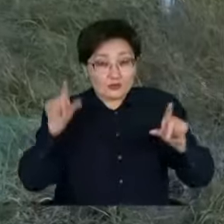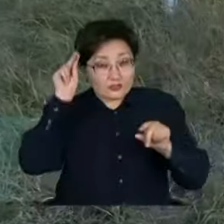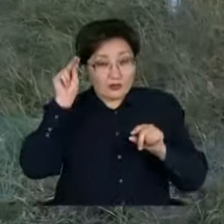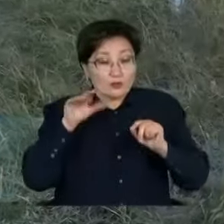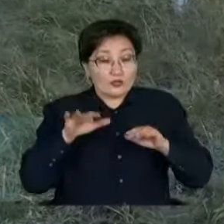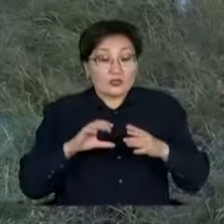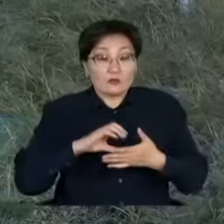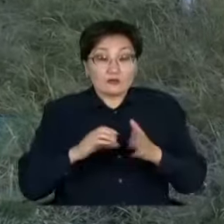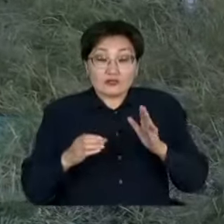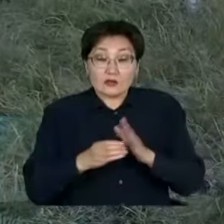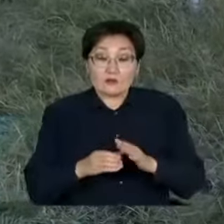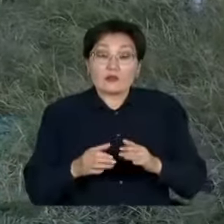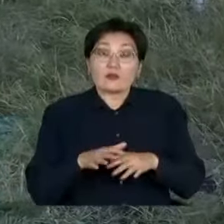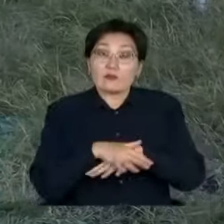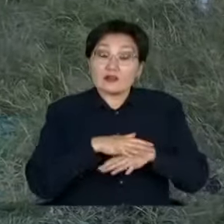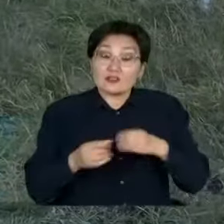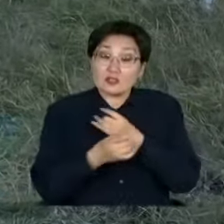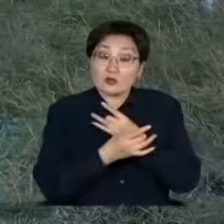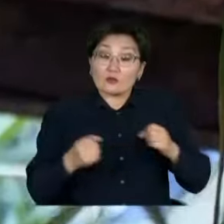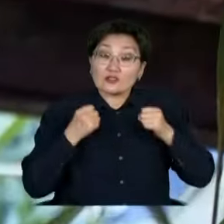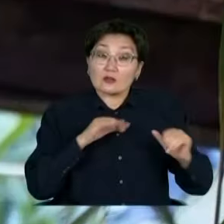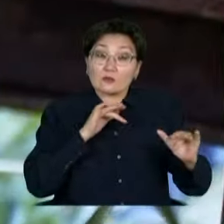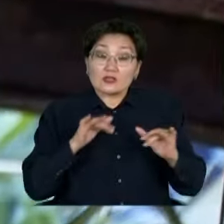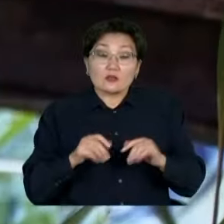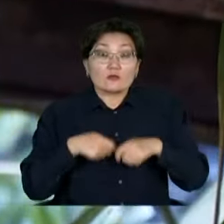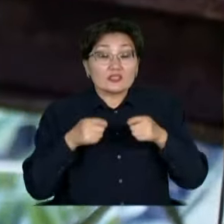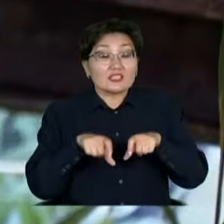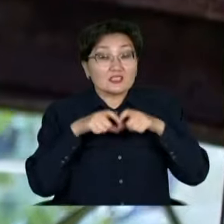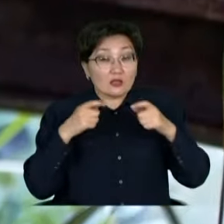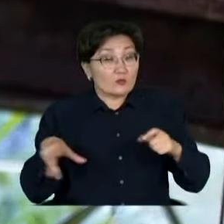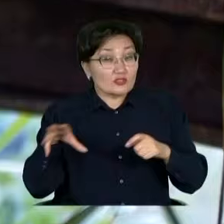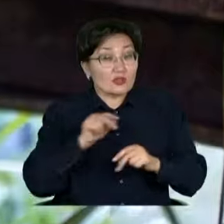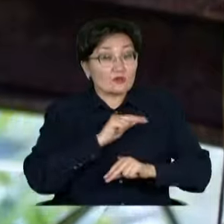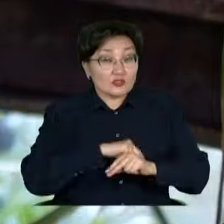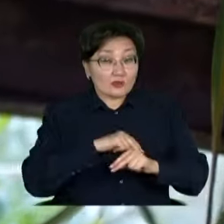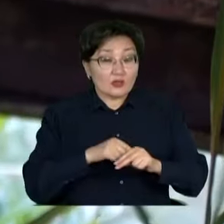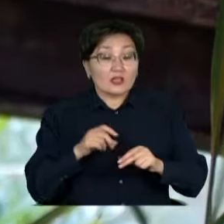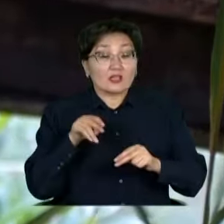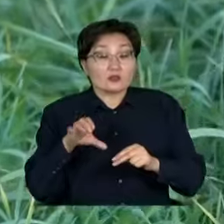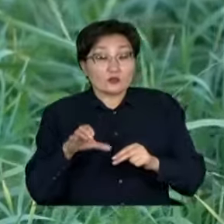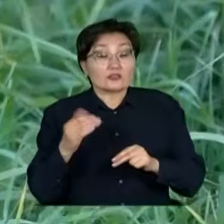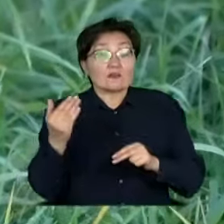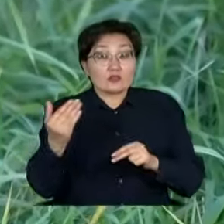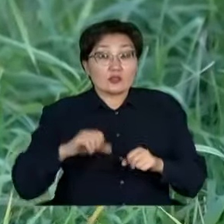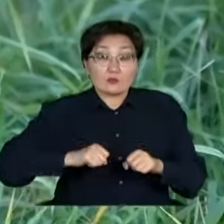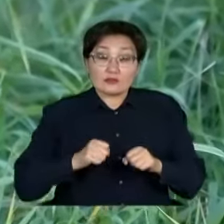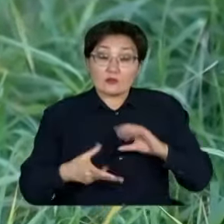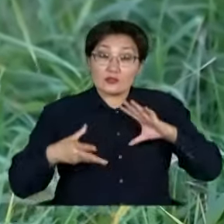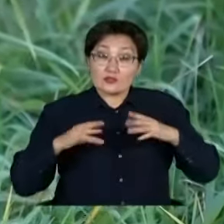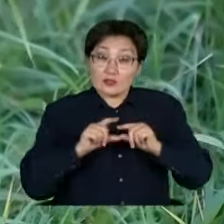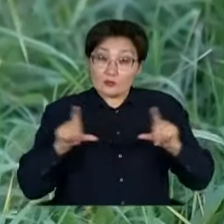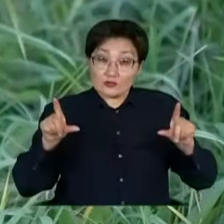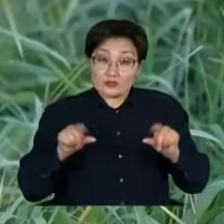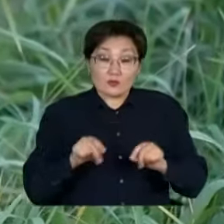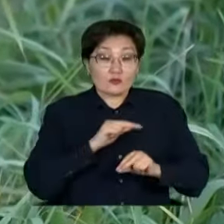помещения для массовых культурных и спортивных мероприятий сдачи ЕНТ ВС это работа отос и его друзей всего в департаменте полиции